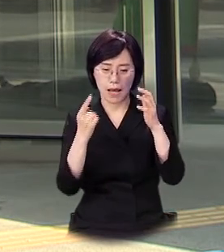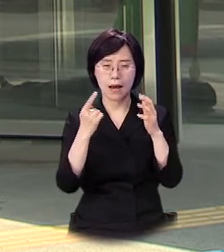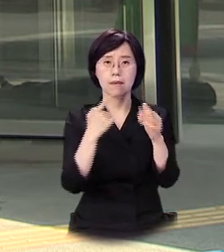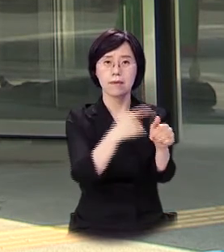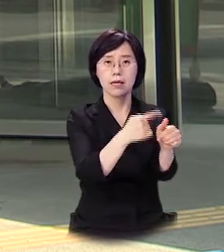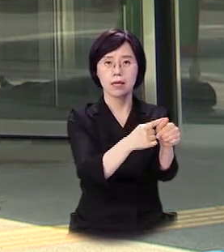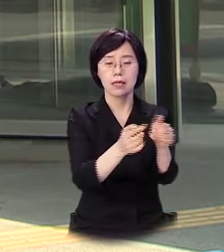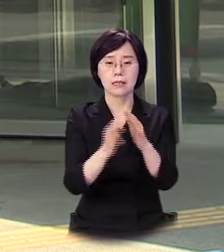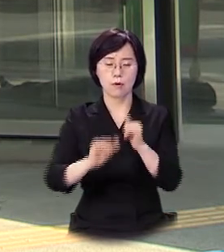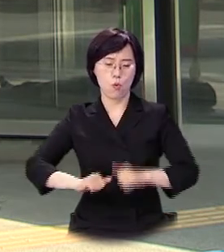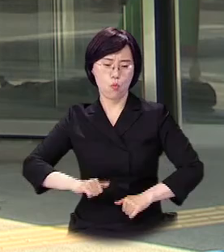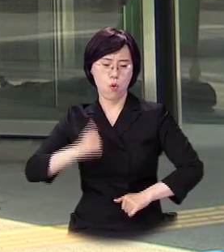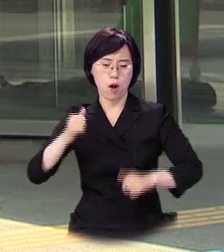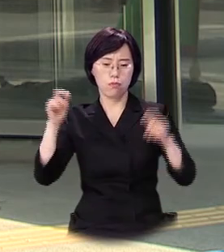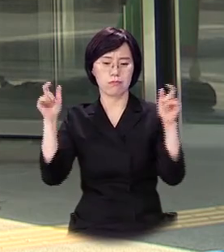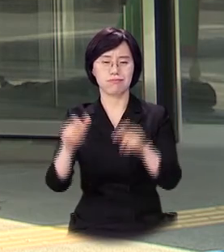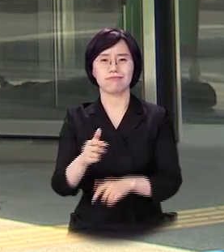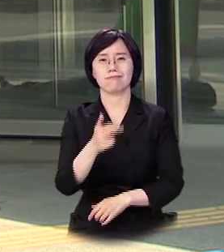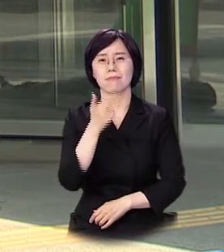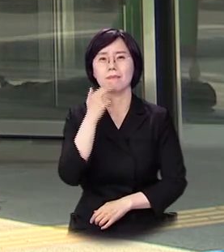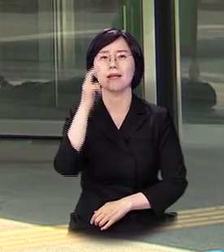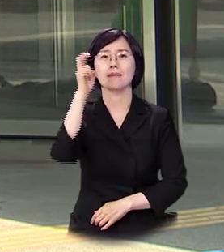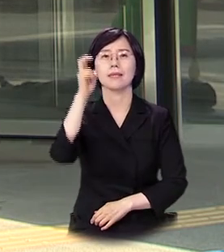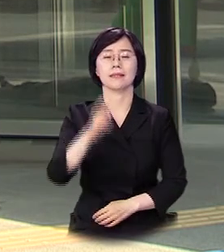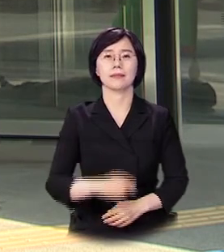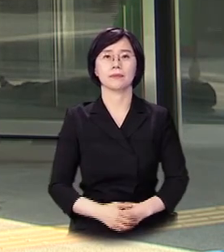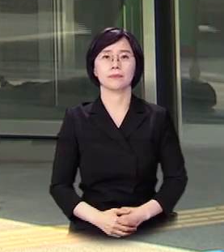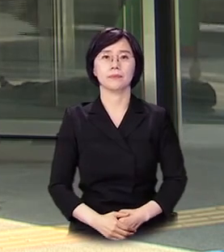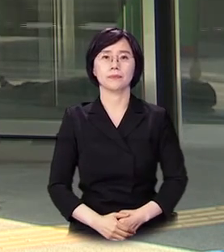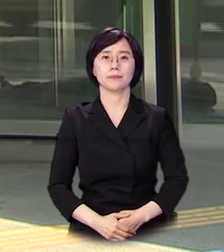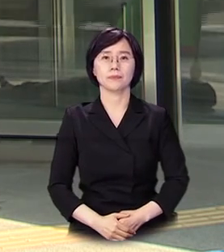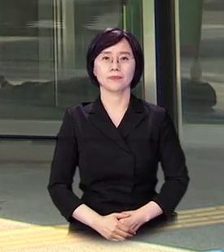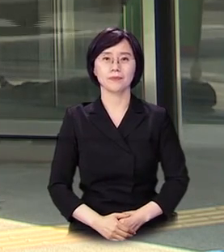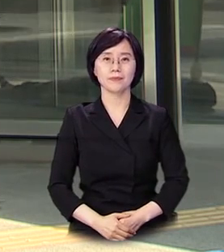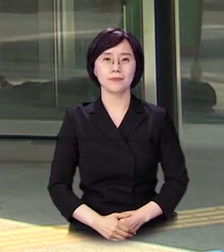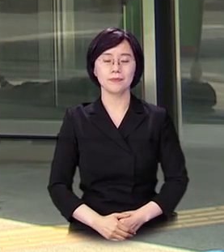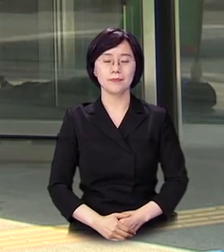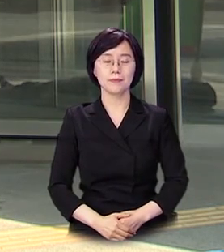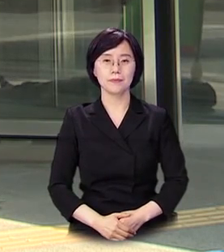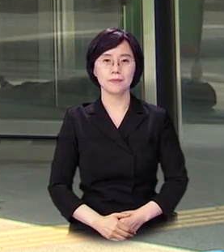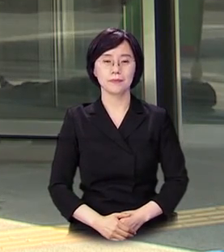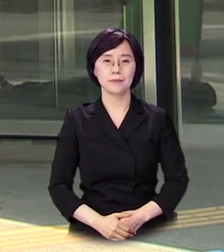시민들의 공분은 쉽게 가라앉지 않을 것으로 보입니다. TBC 김용우입니다.